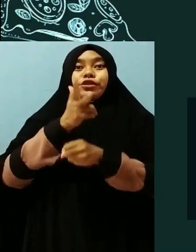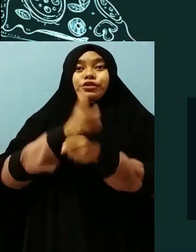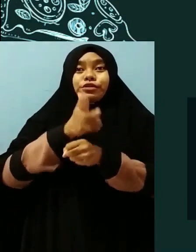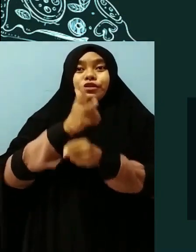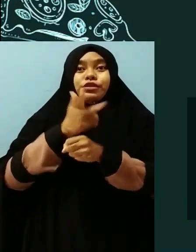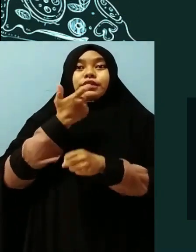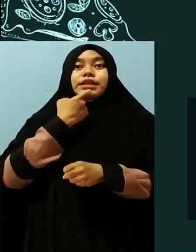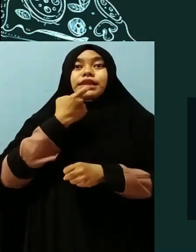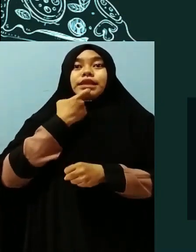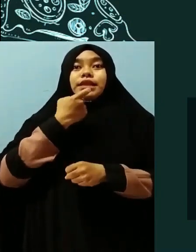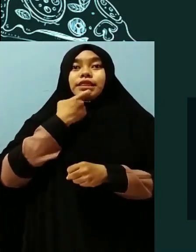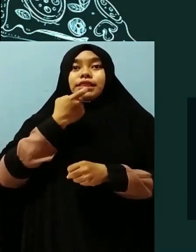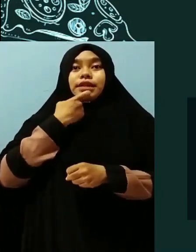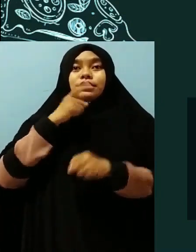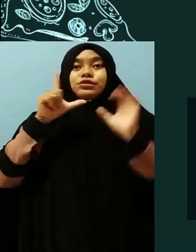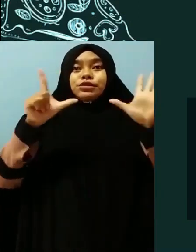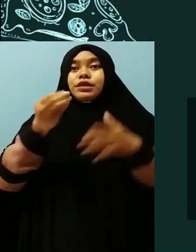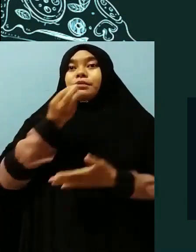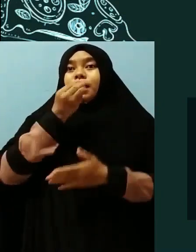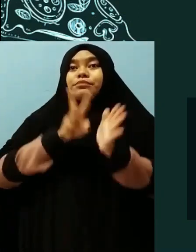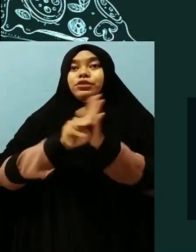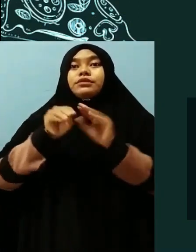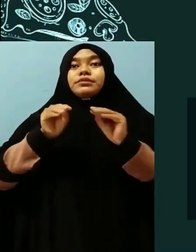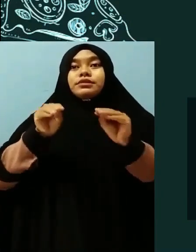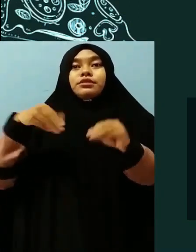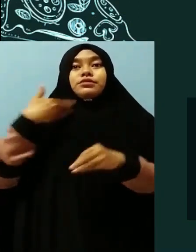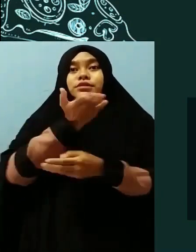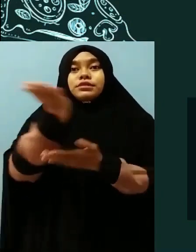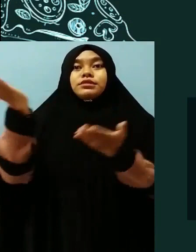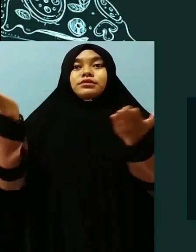video tentang 7 adab makan menurut